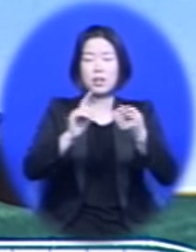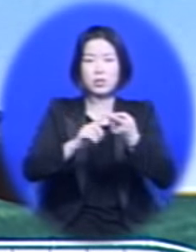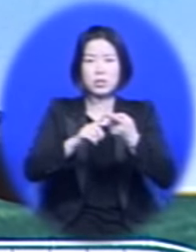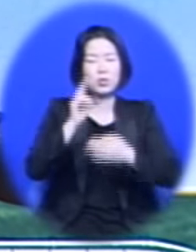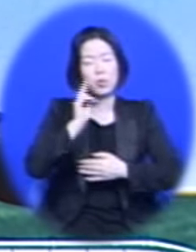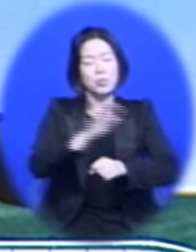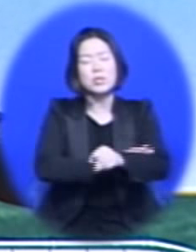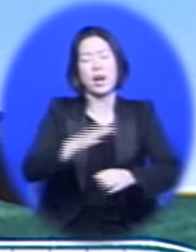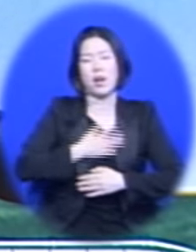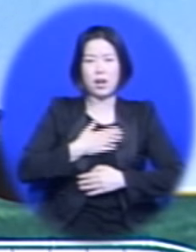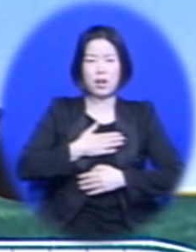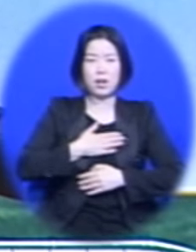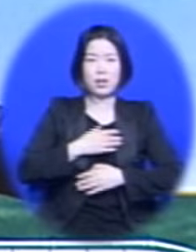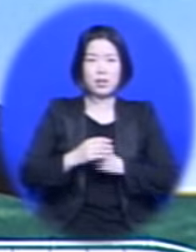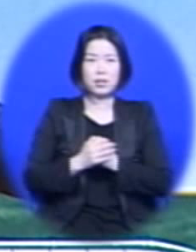잘 아셨어요.